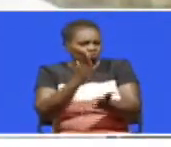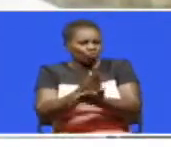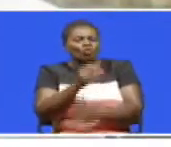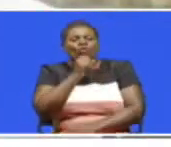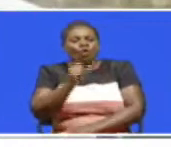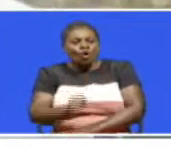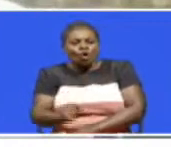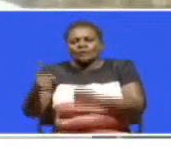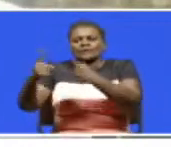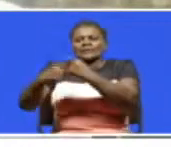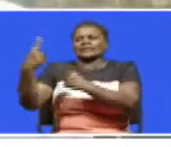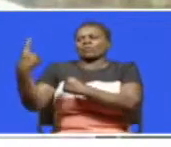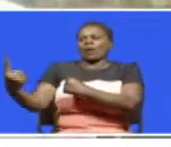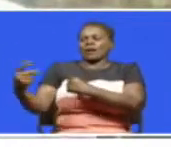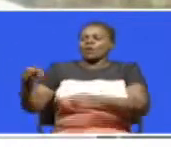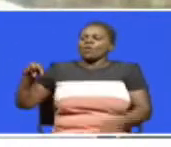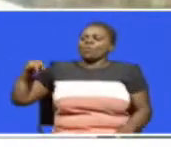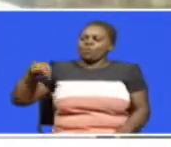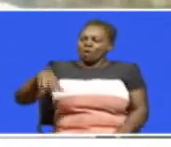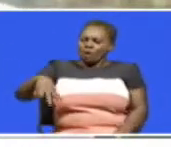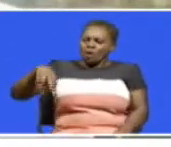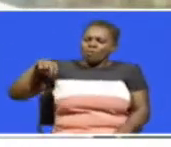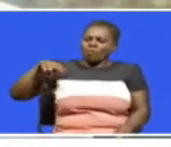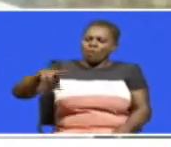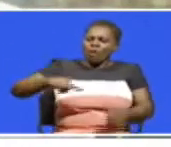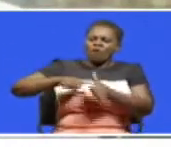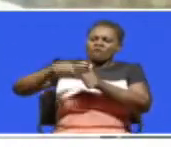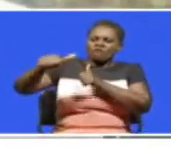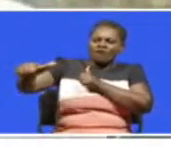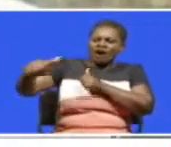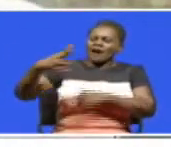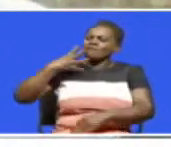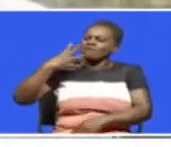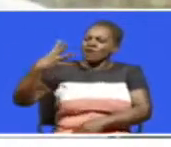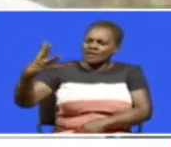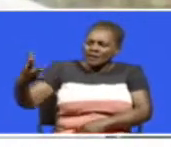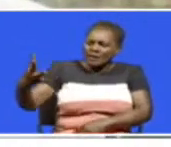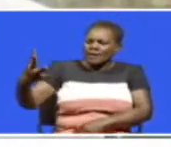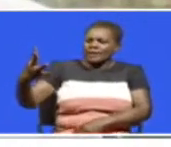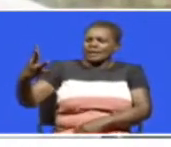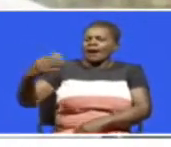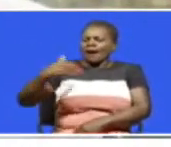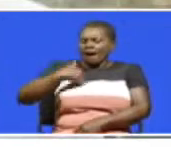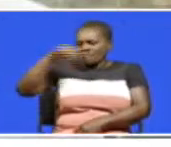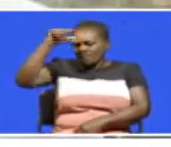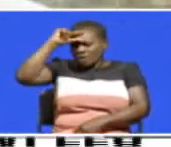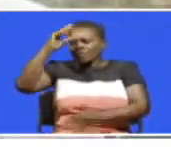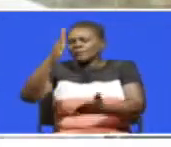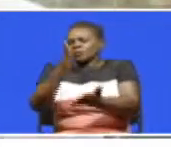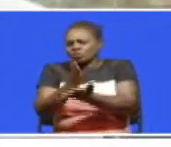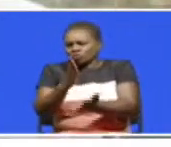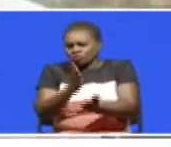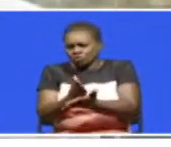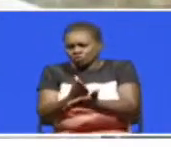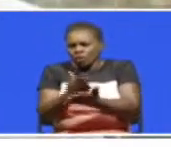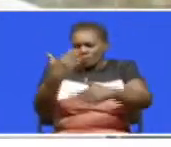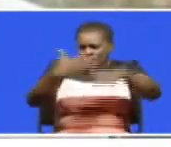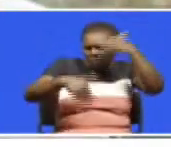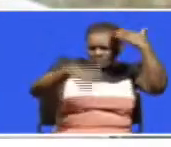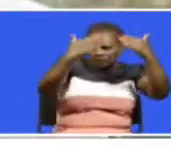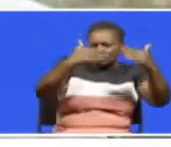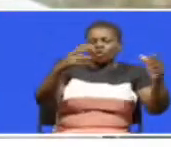yake anaweza tembea kilomita 400, ila hali tuko na serikali, tuko na